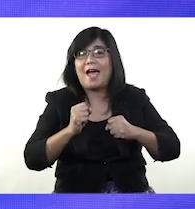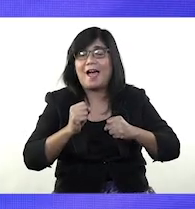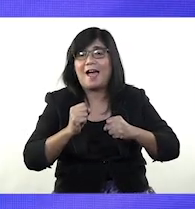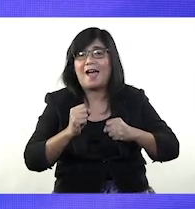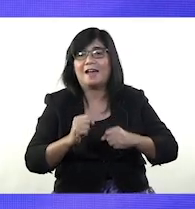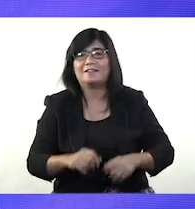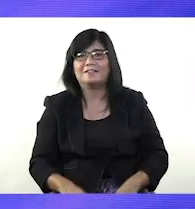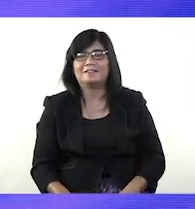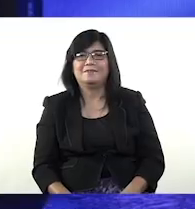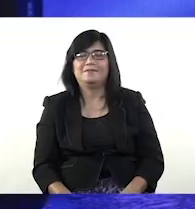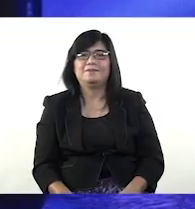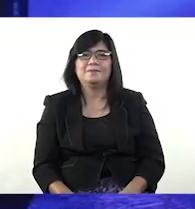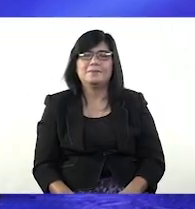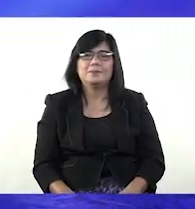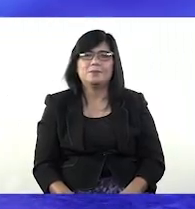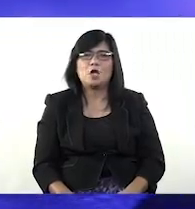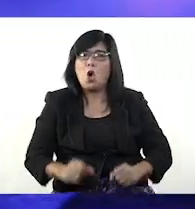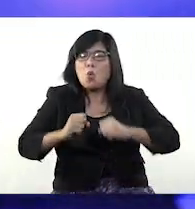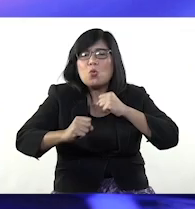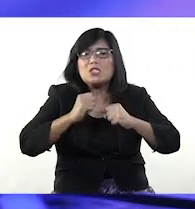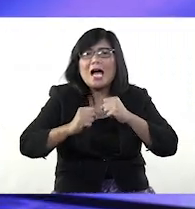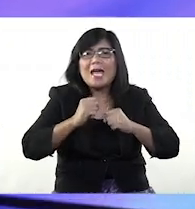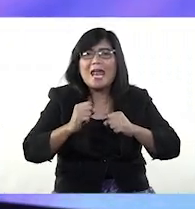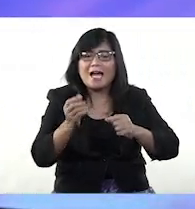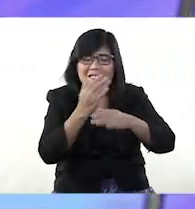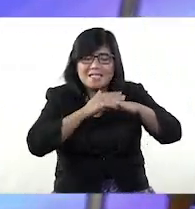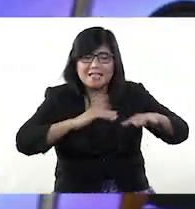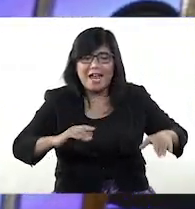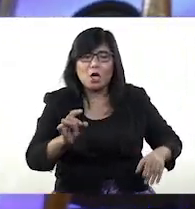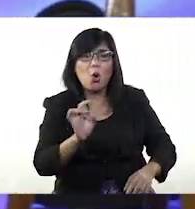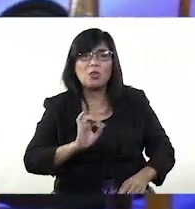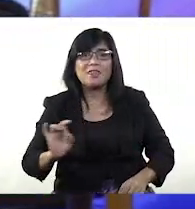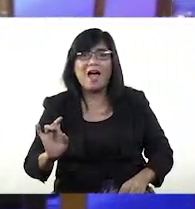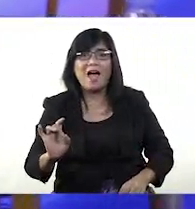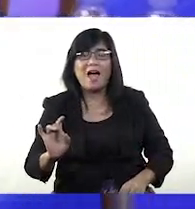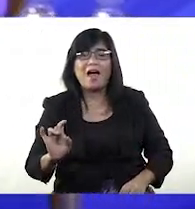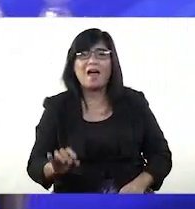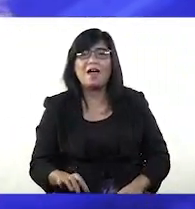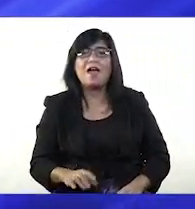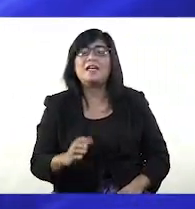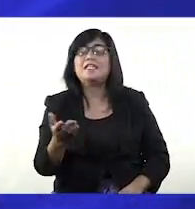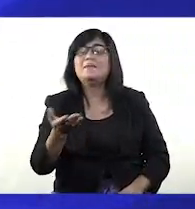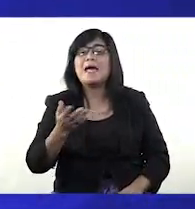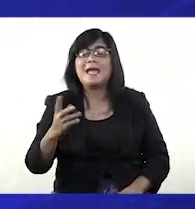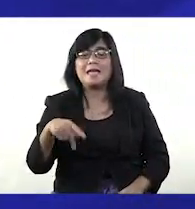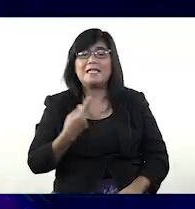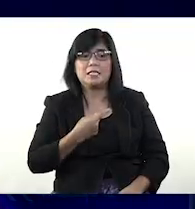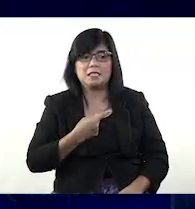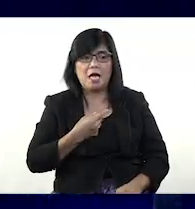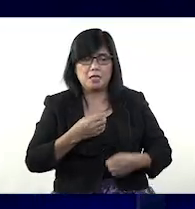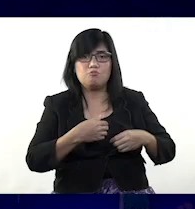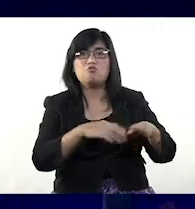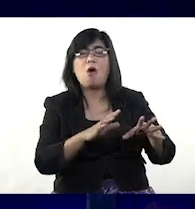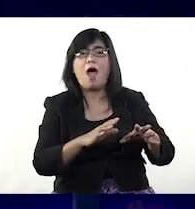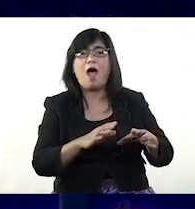di dalam bagian lainnya Alkitab dikatakan Usahakanlah kesejahteraan kota Hai di mana kau Aku buang